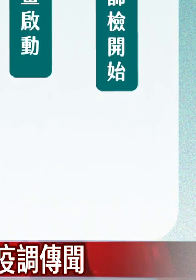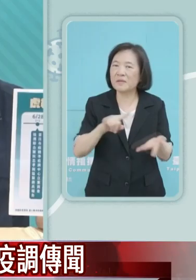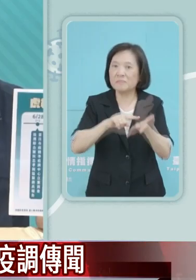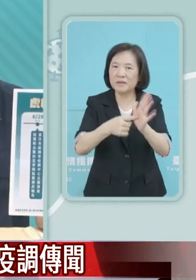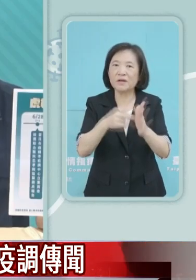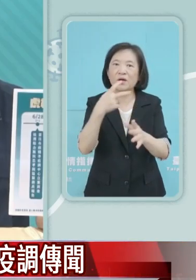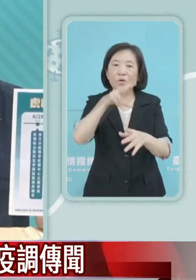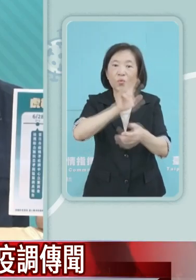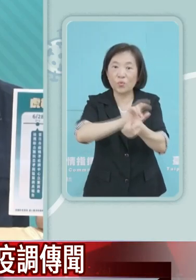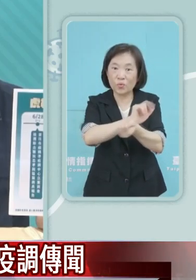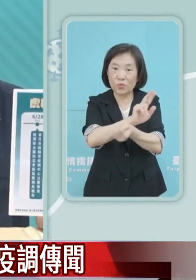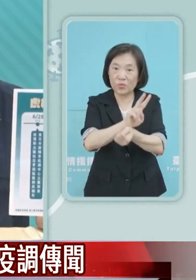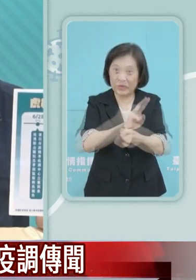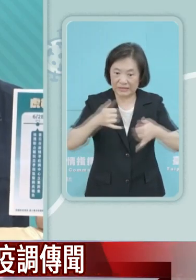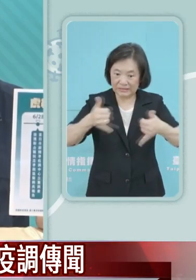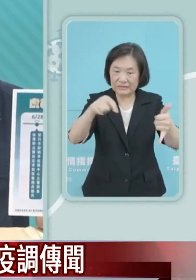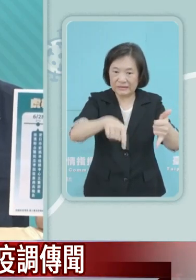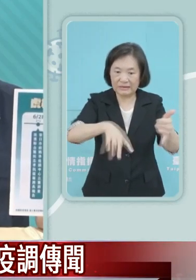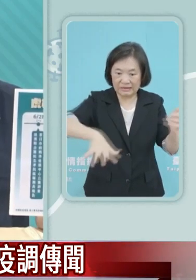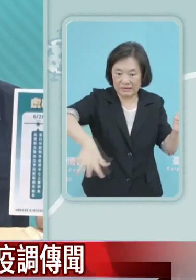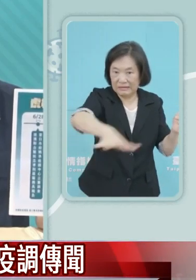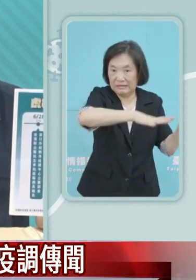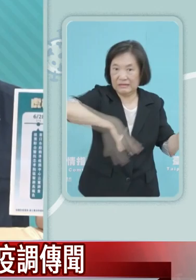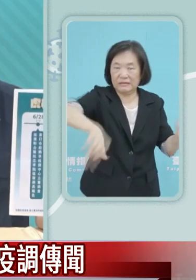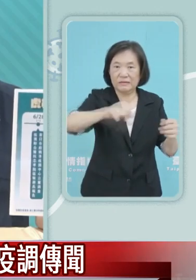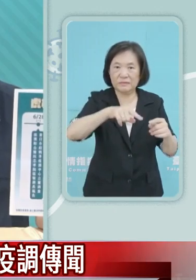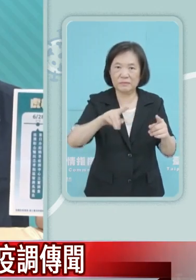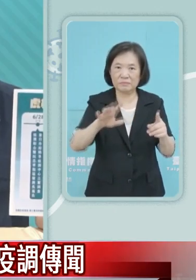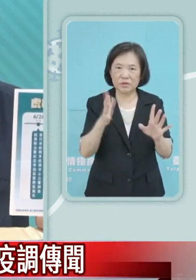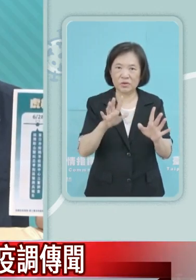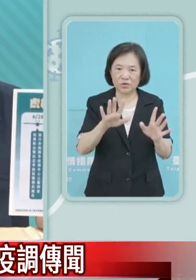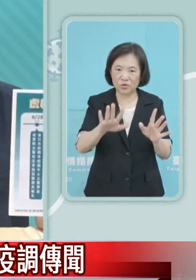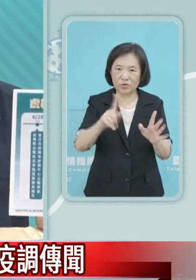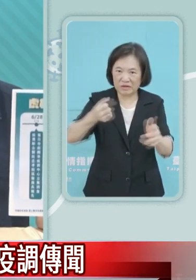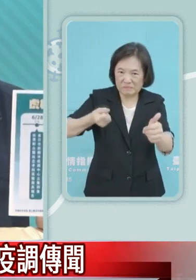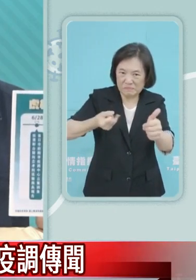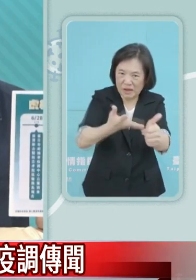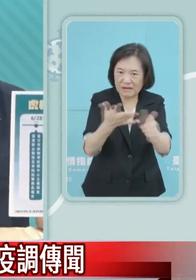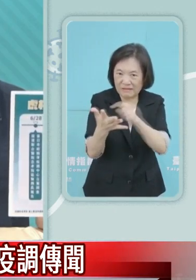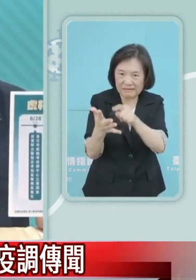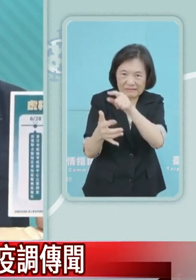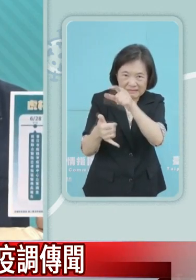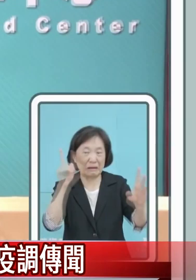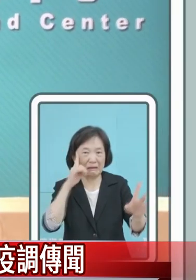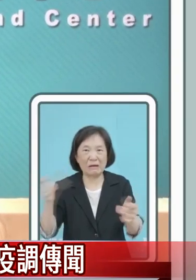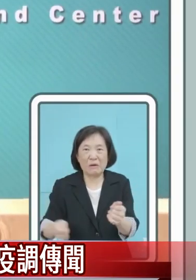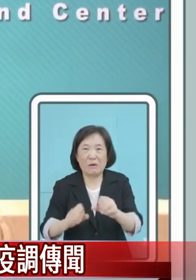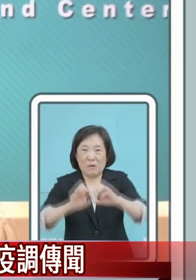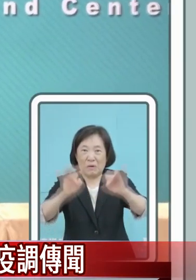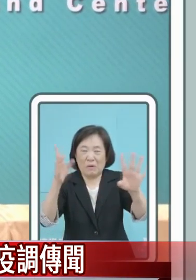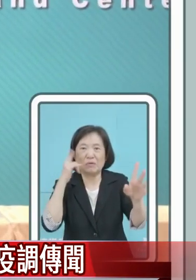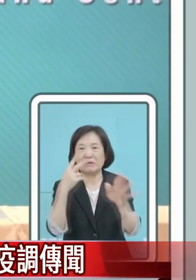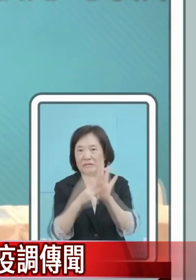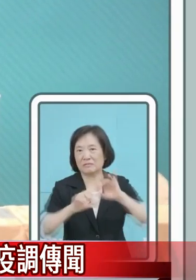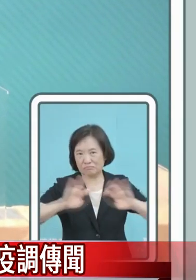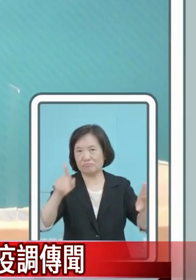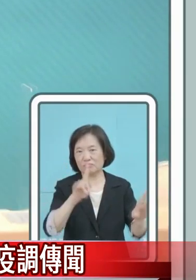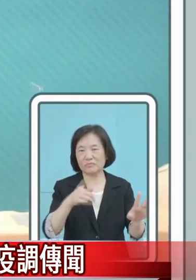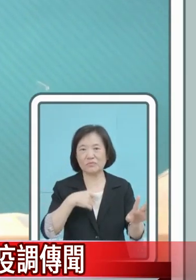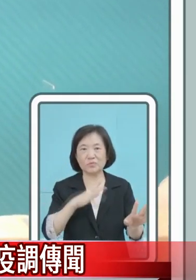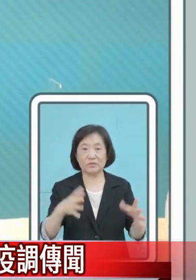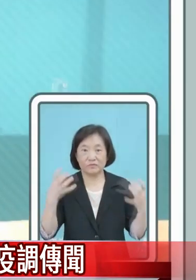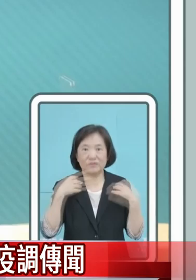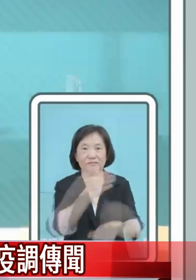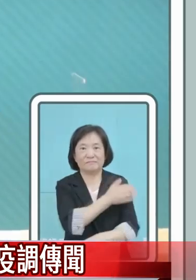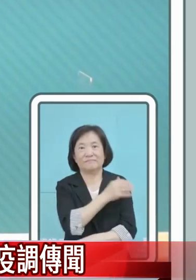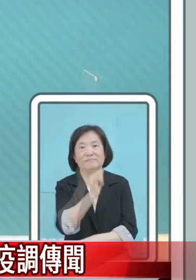在虎林街、那个地区，你知道吗？有一个不明的感染源在那个地方。 针对北市府不疫调的传